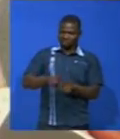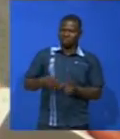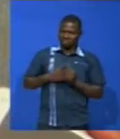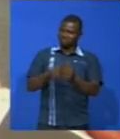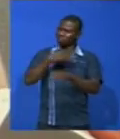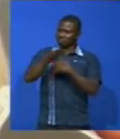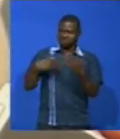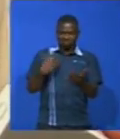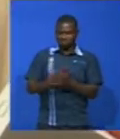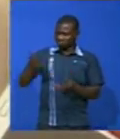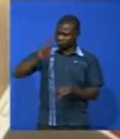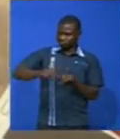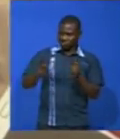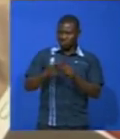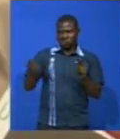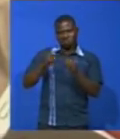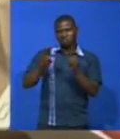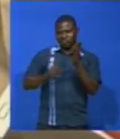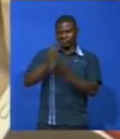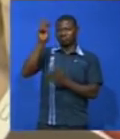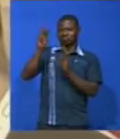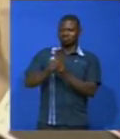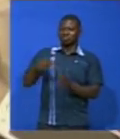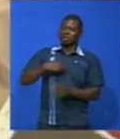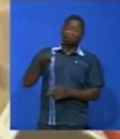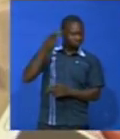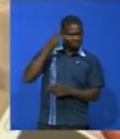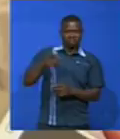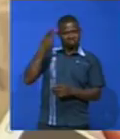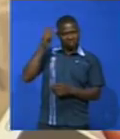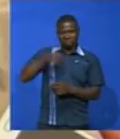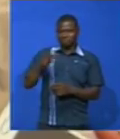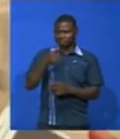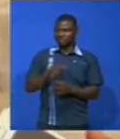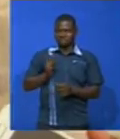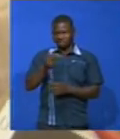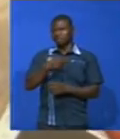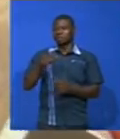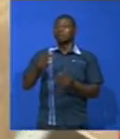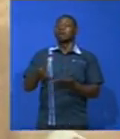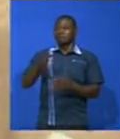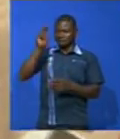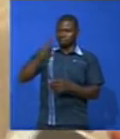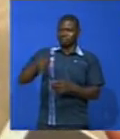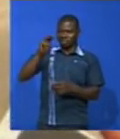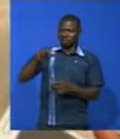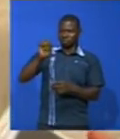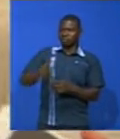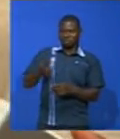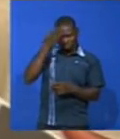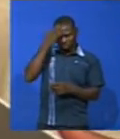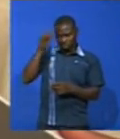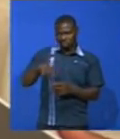développement. Donc, je crois que la balle est dans le camp des PME, de savoir que si vous